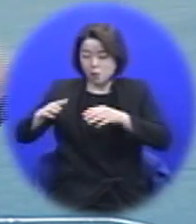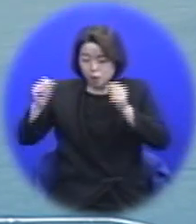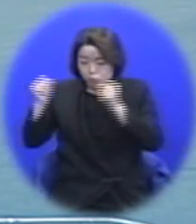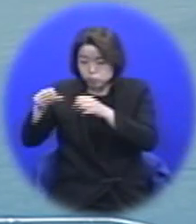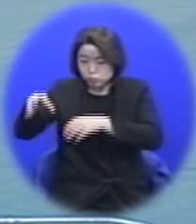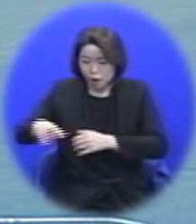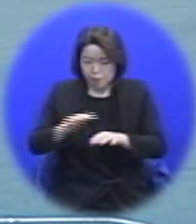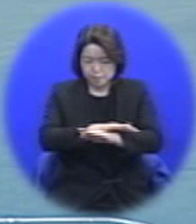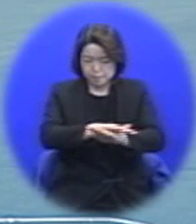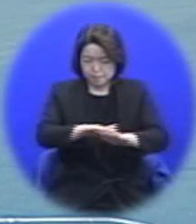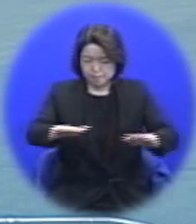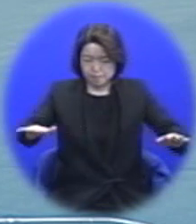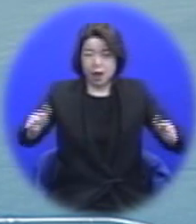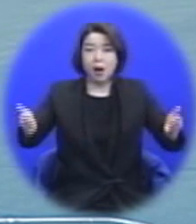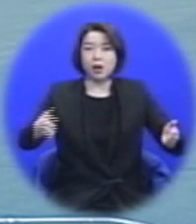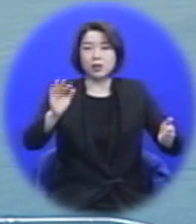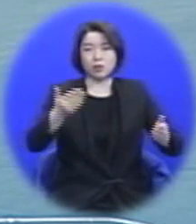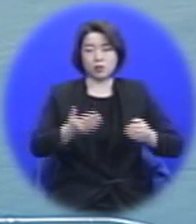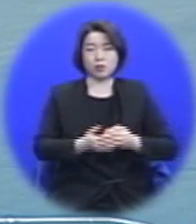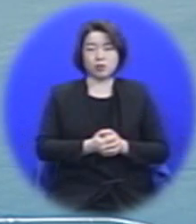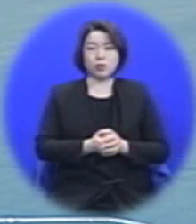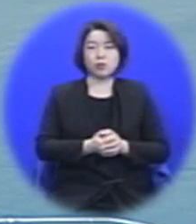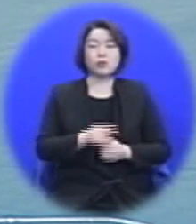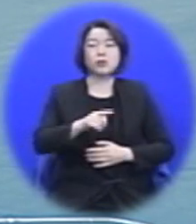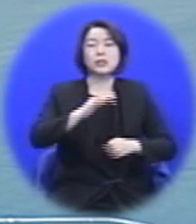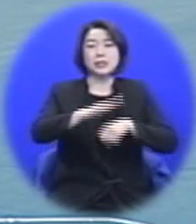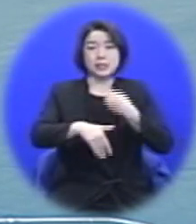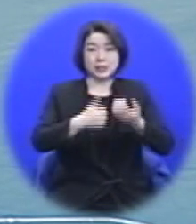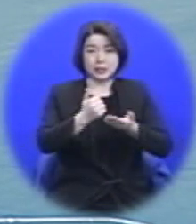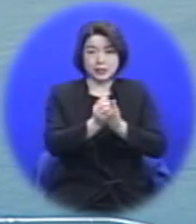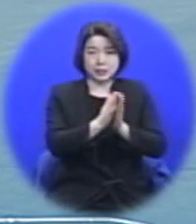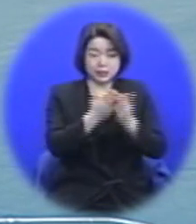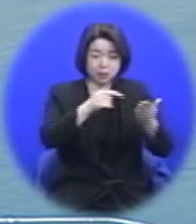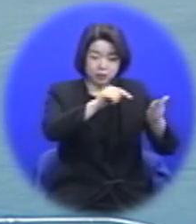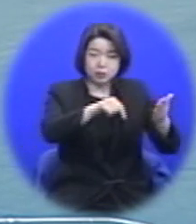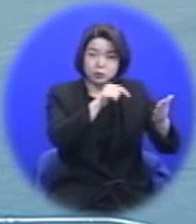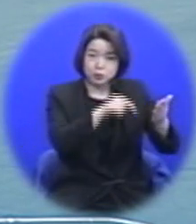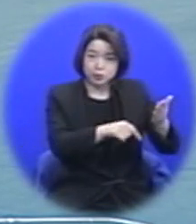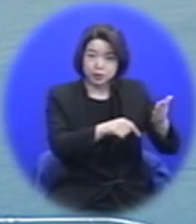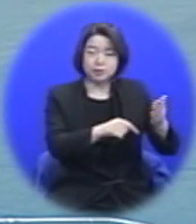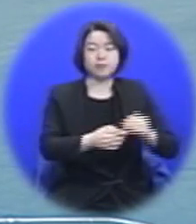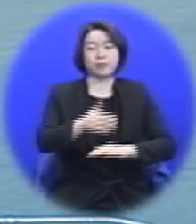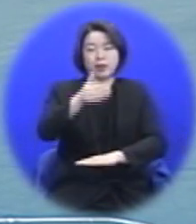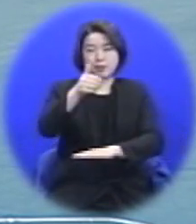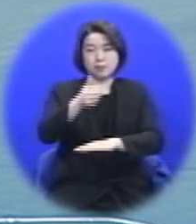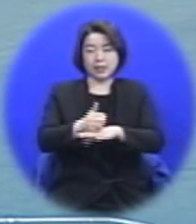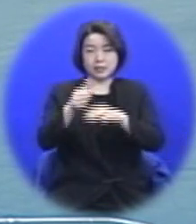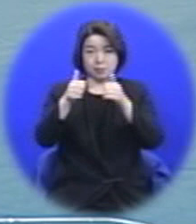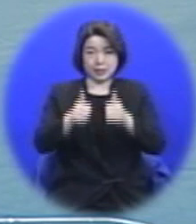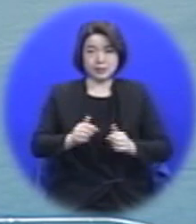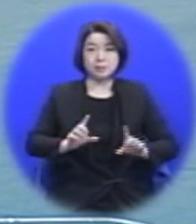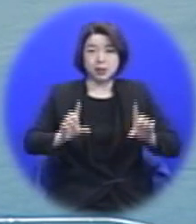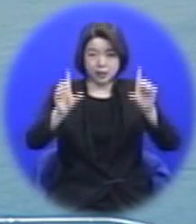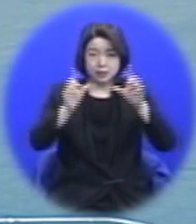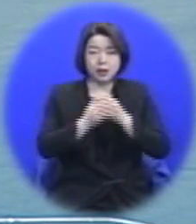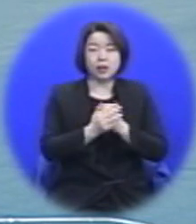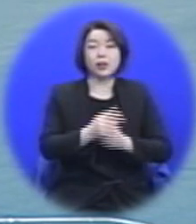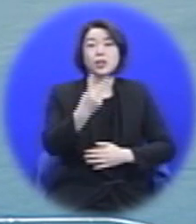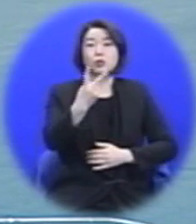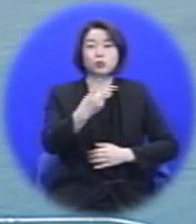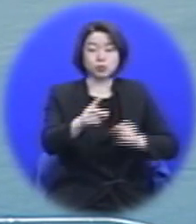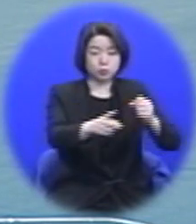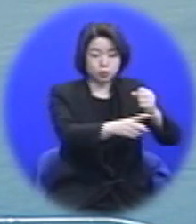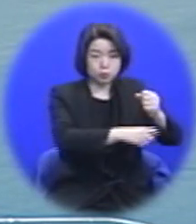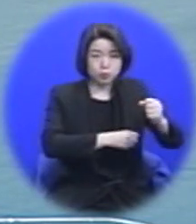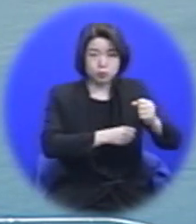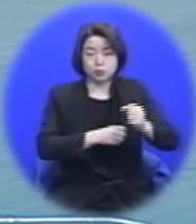거죠. 여러분, 이 성경 속에서 마지막 심판의 날 두 추수가 있다는 것을 알